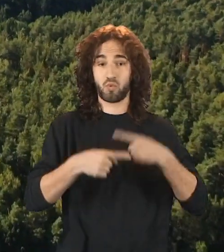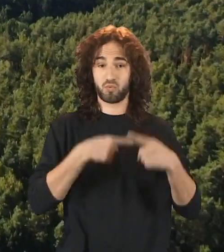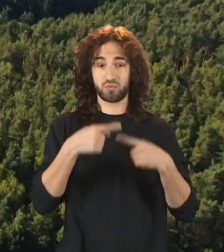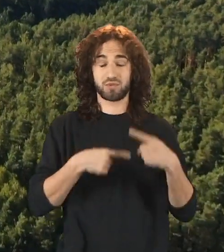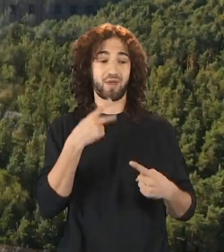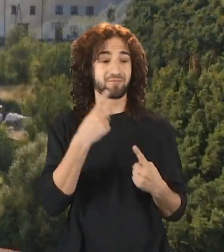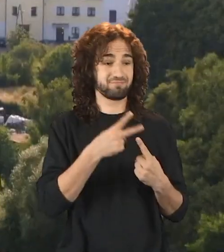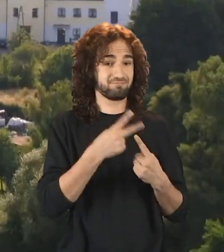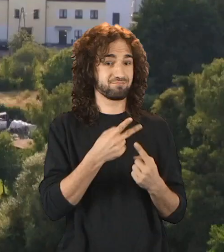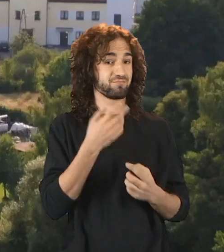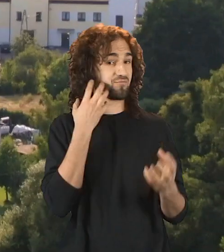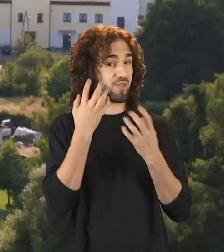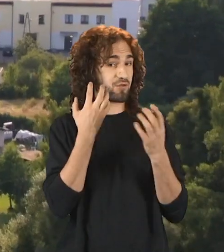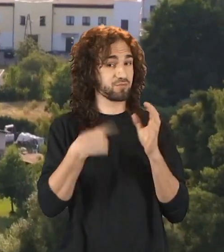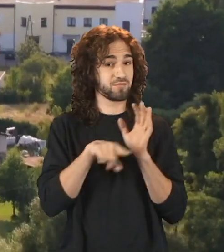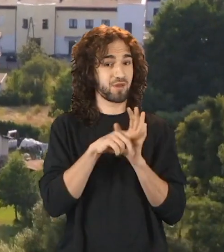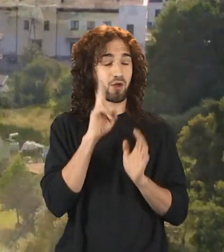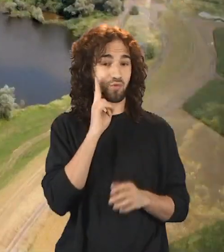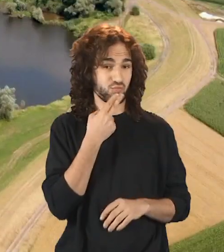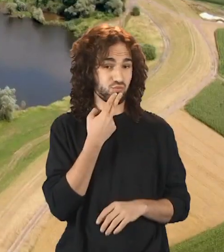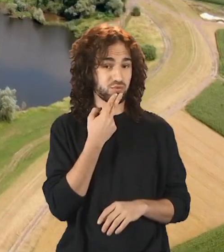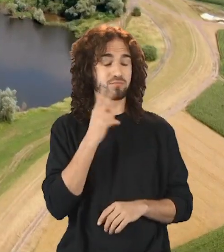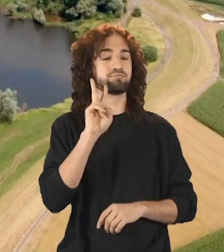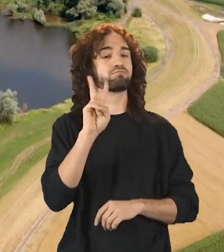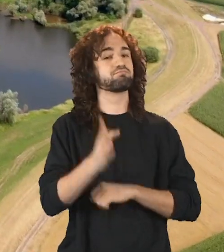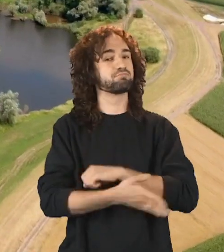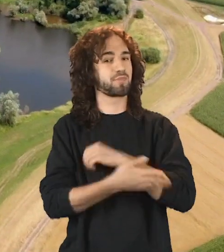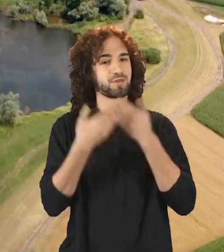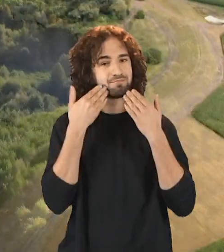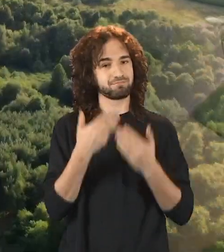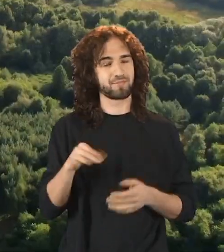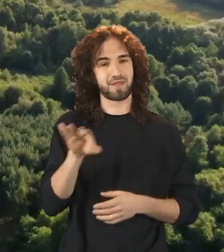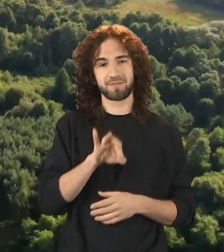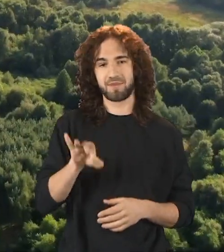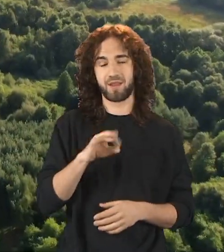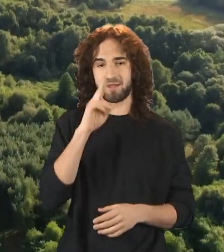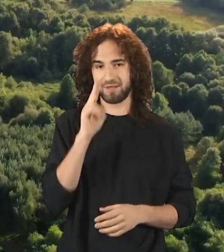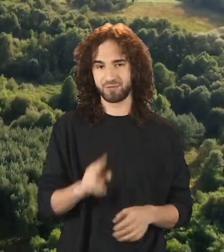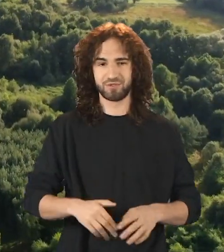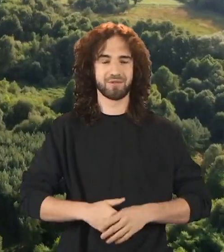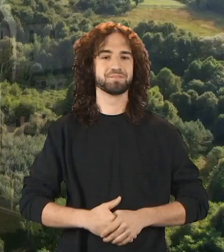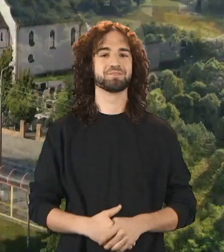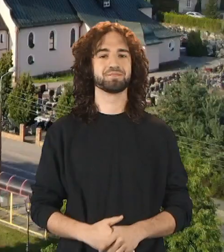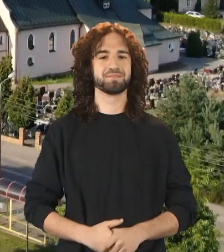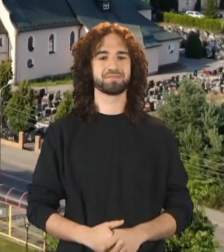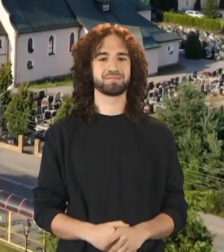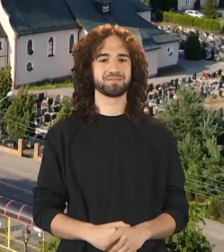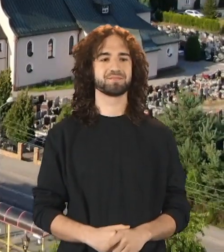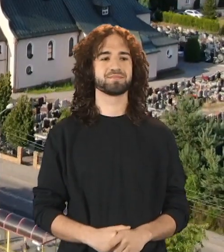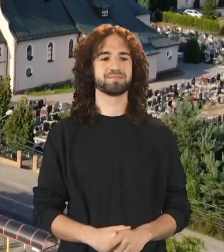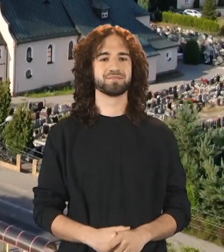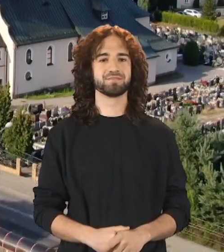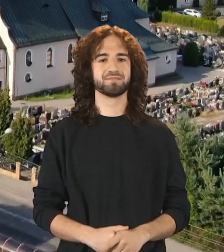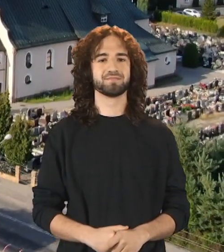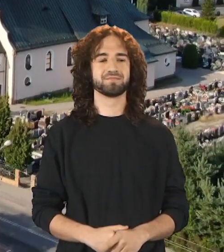produkcję specjalnego programu informacyjnego dla osób niesłyszących wspiera gmina Nędza.